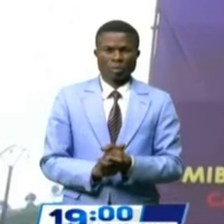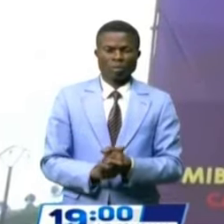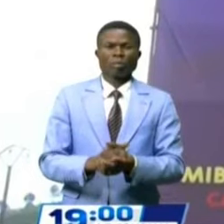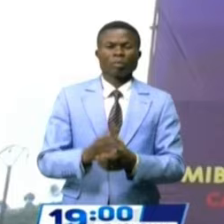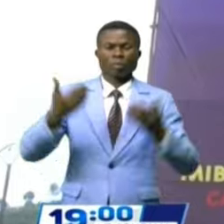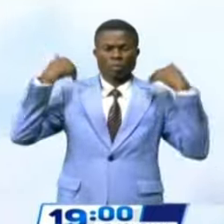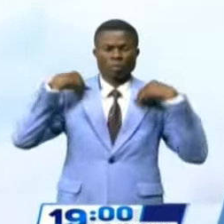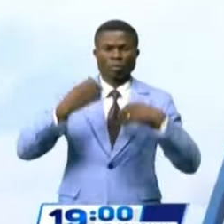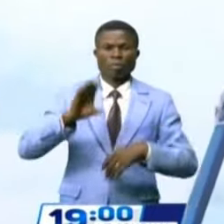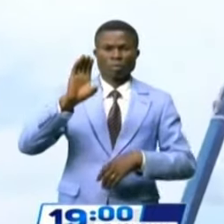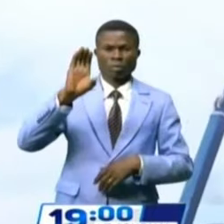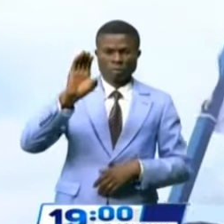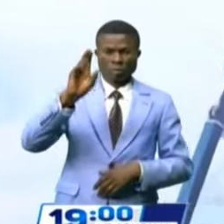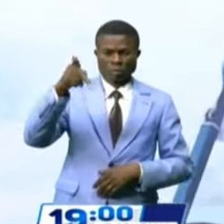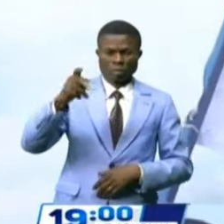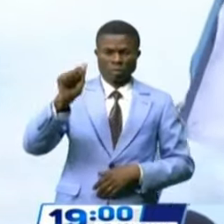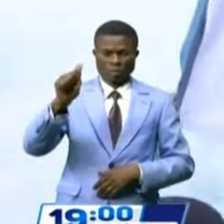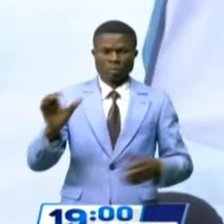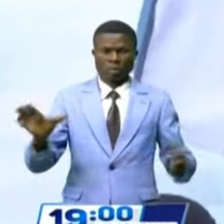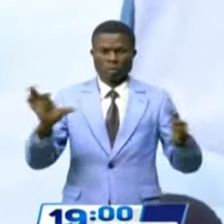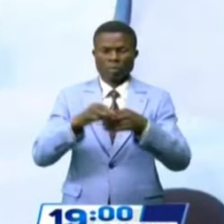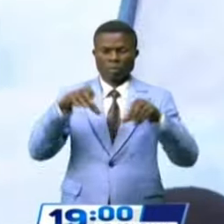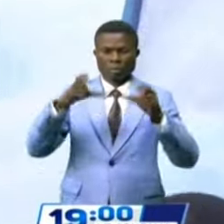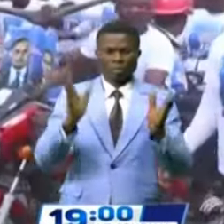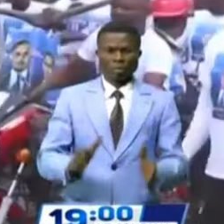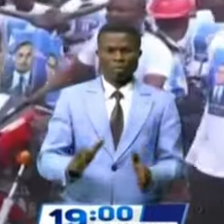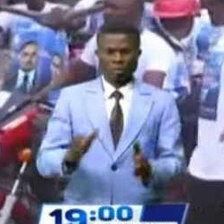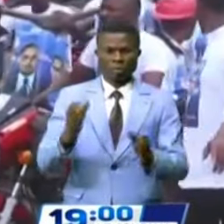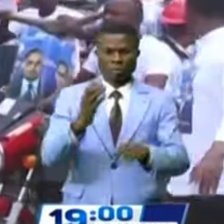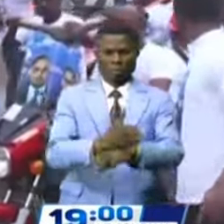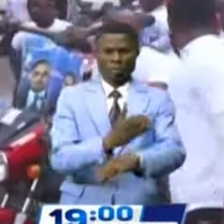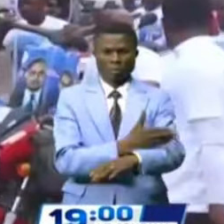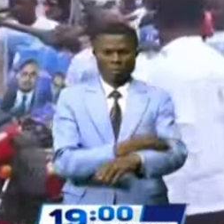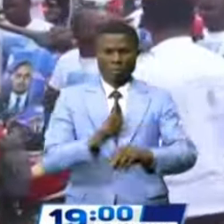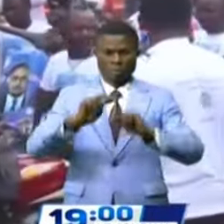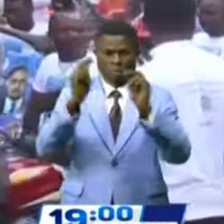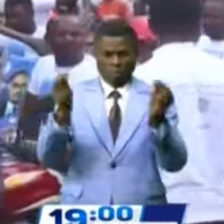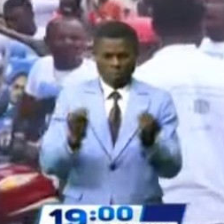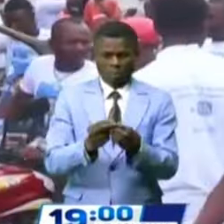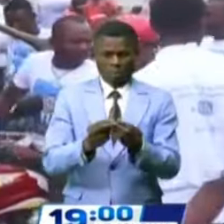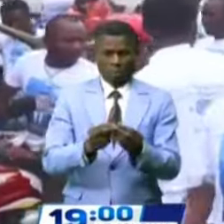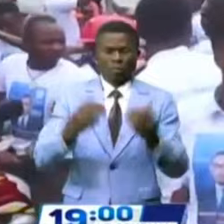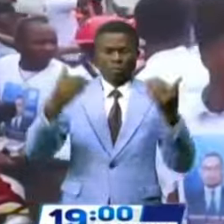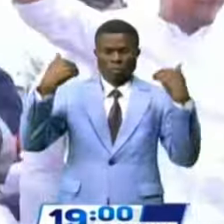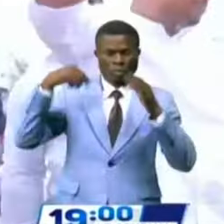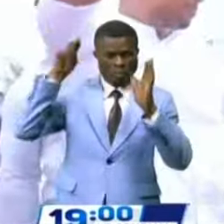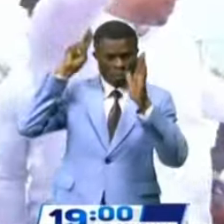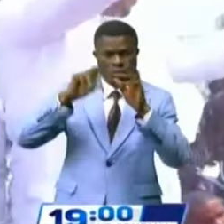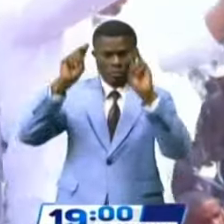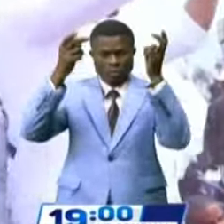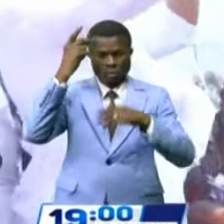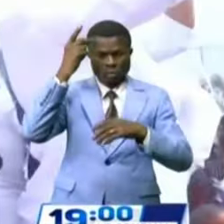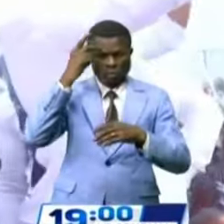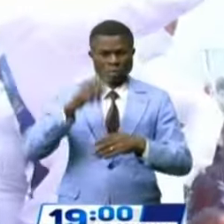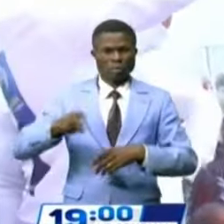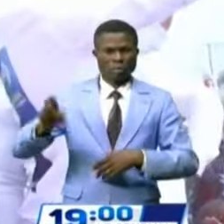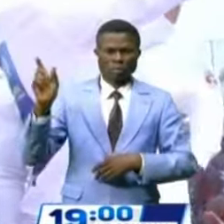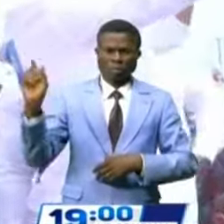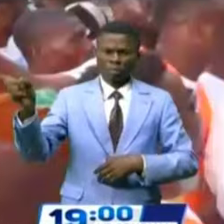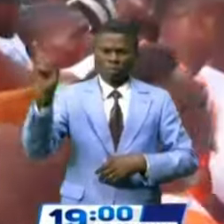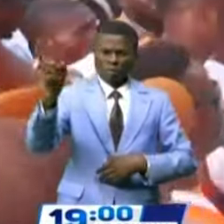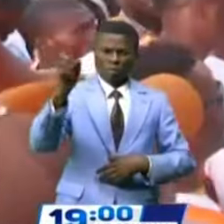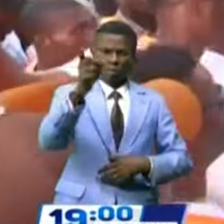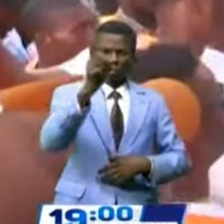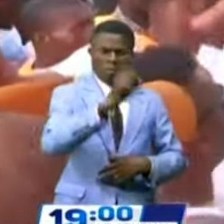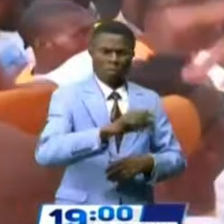de ACP, entendez Alliance des Congolais progressistes, parti chez Argentini Ngobila Mbaka, il a sillonné différentes artères de la ville